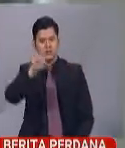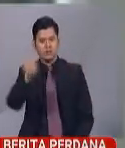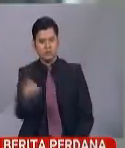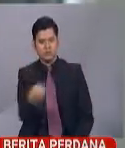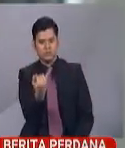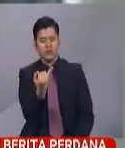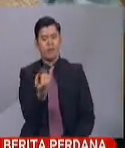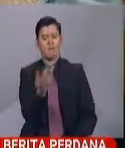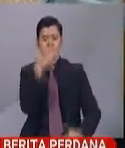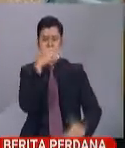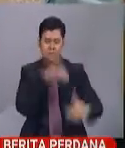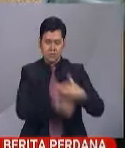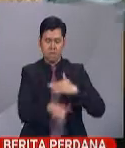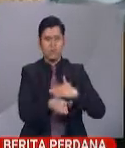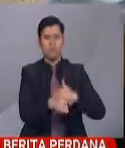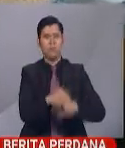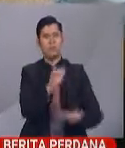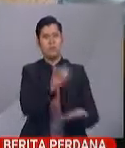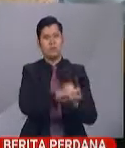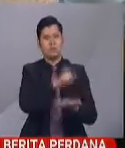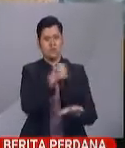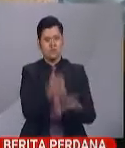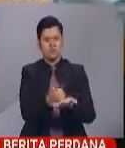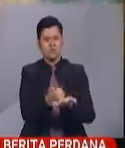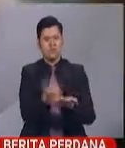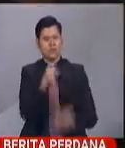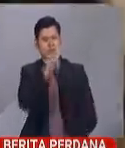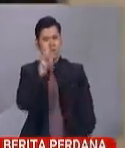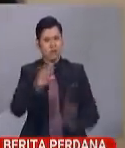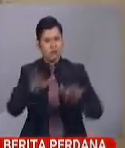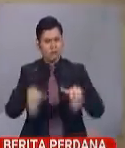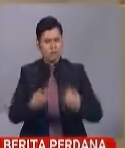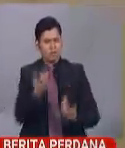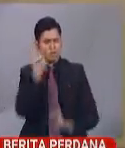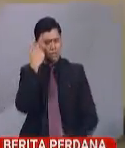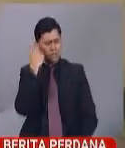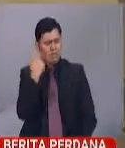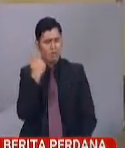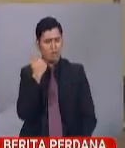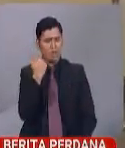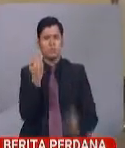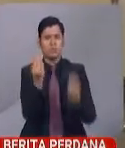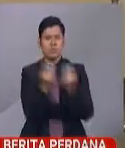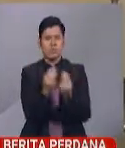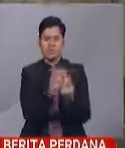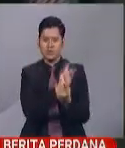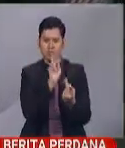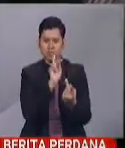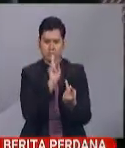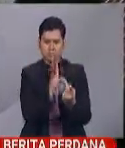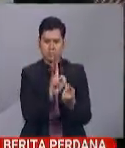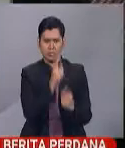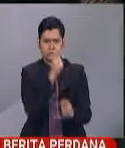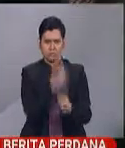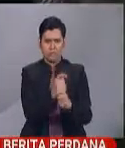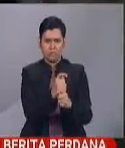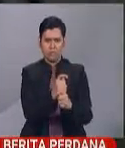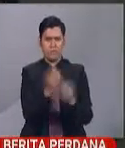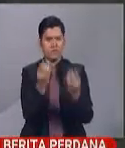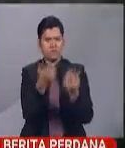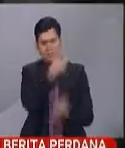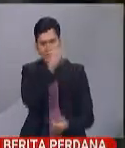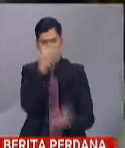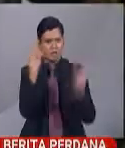tersebut tetap ada mempersoalkan gimana tertuduh mengetahui jumlah tepat untuk melangkah uang tersebut sekiranya beliau